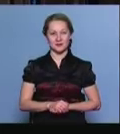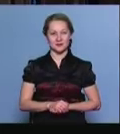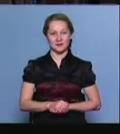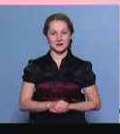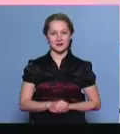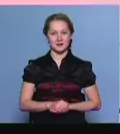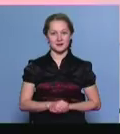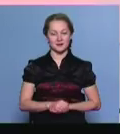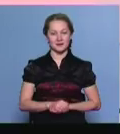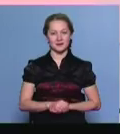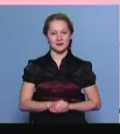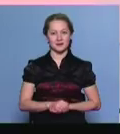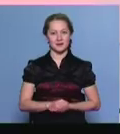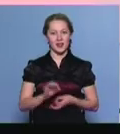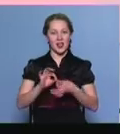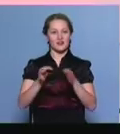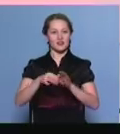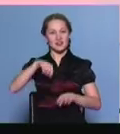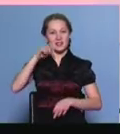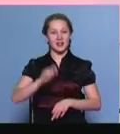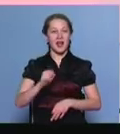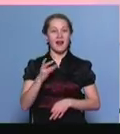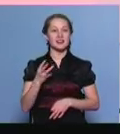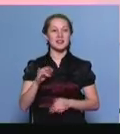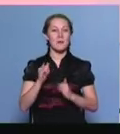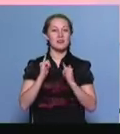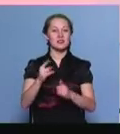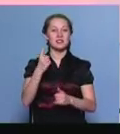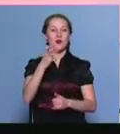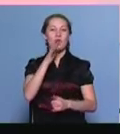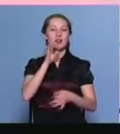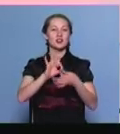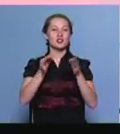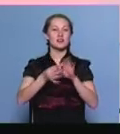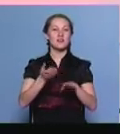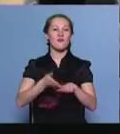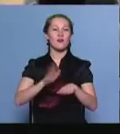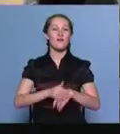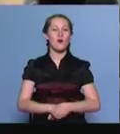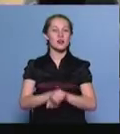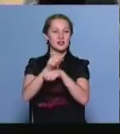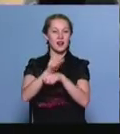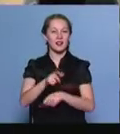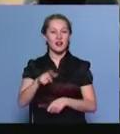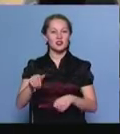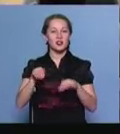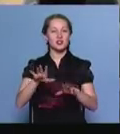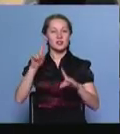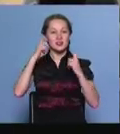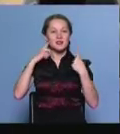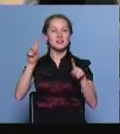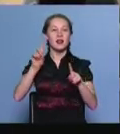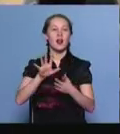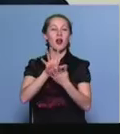Удмуртия». В Ижевске стартовала акция, посвященная столетию Ижевско-Воткинского восстания. Горожане решили создать копию